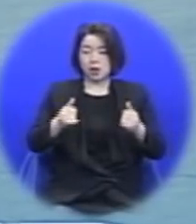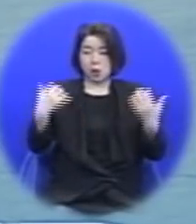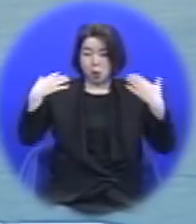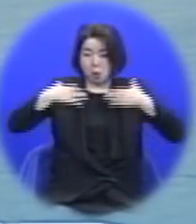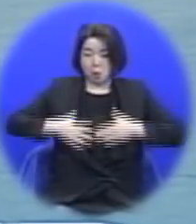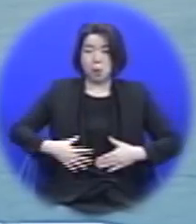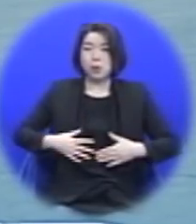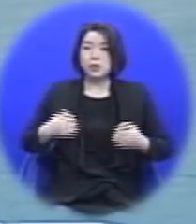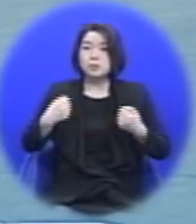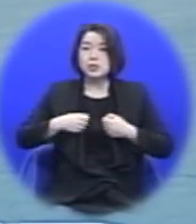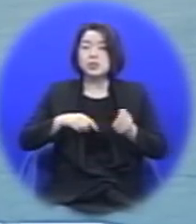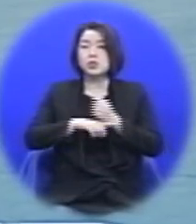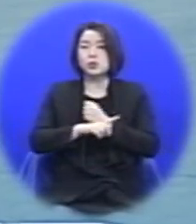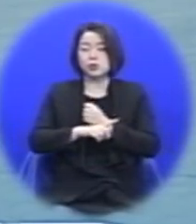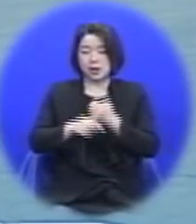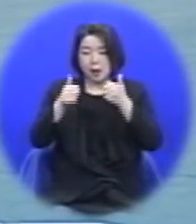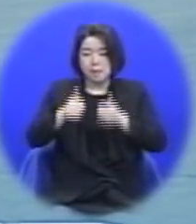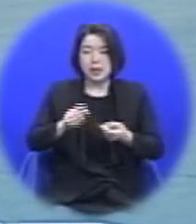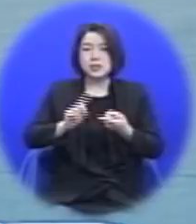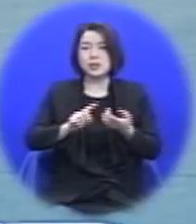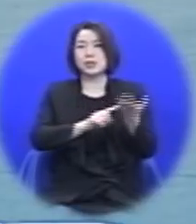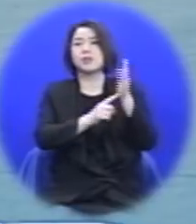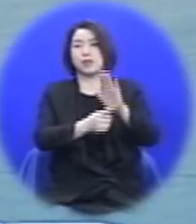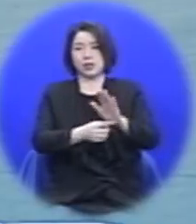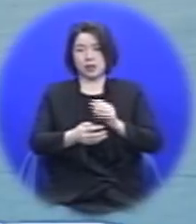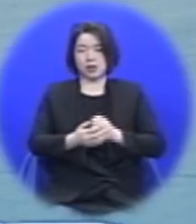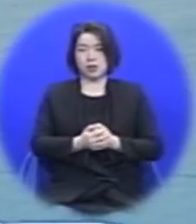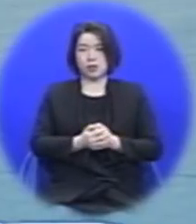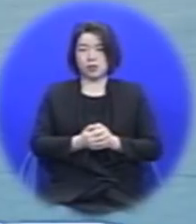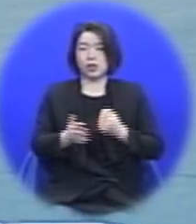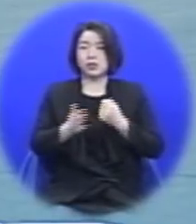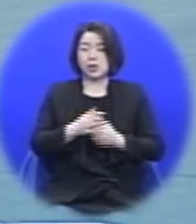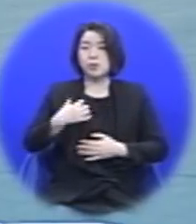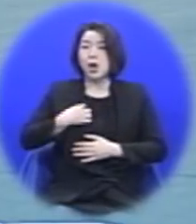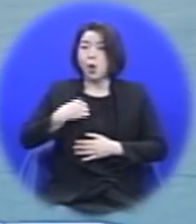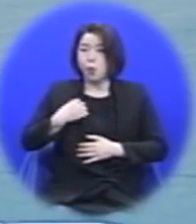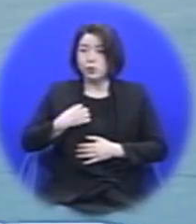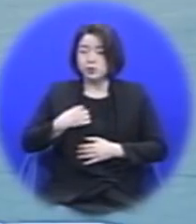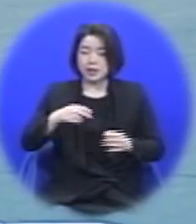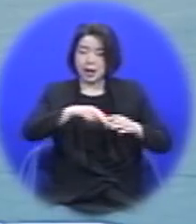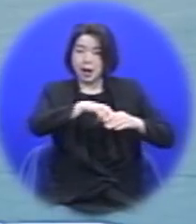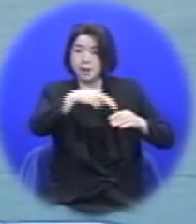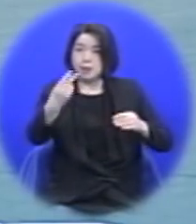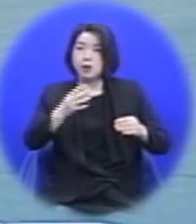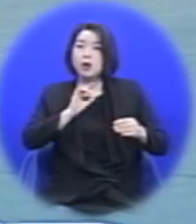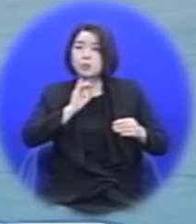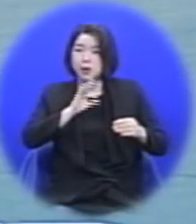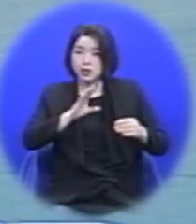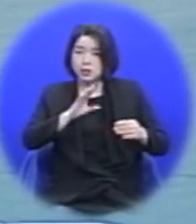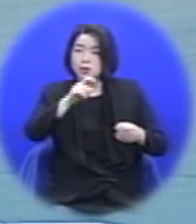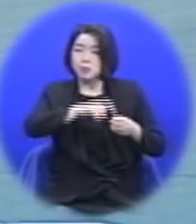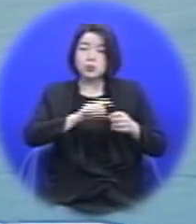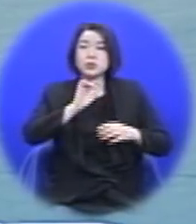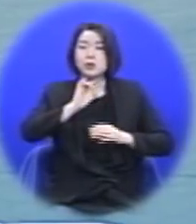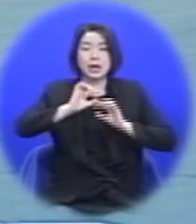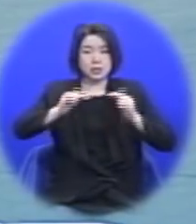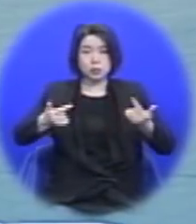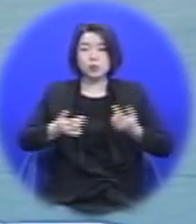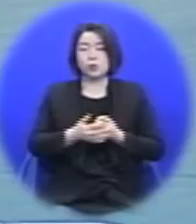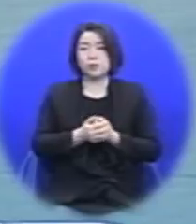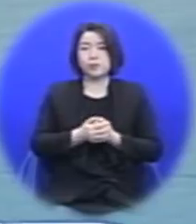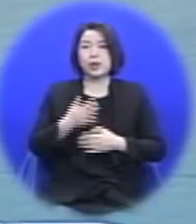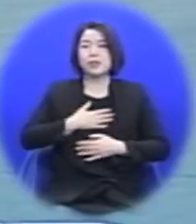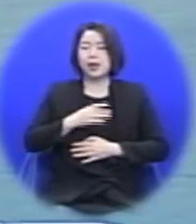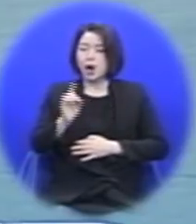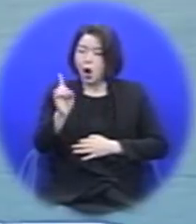사실을 드러내는 거죠. 그러니까 옷은 내 벌거벗은 것을 가리는 용도만 있는 게 아니고 내가